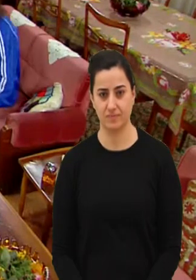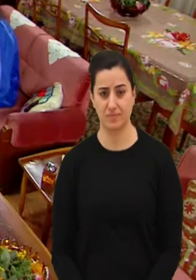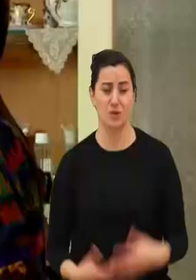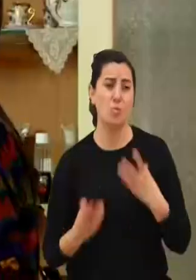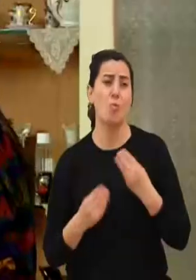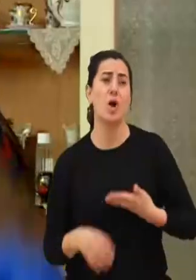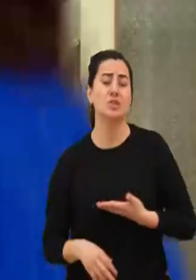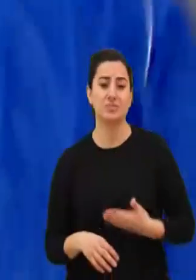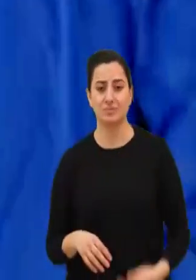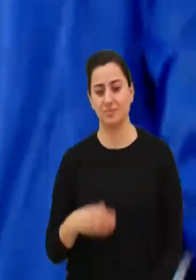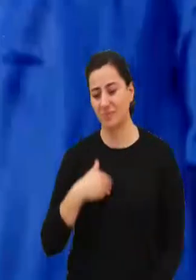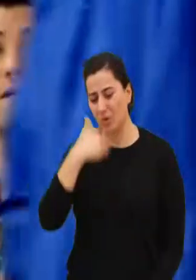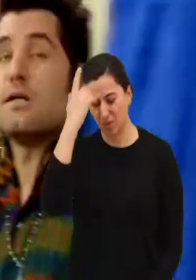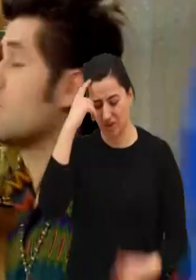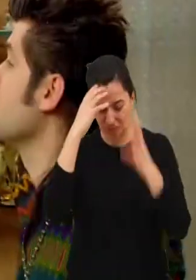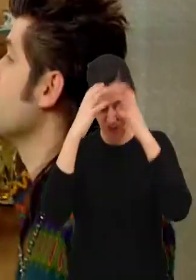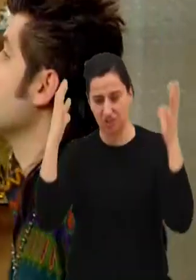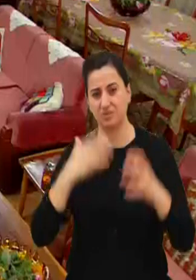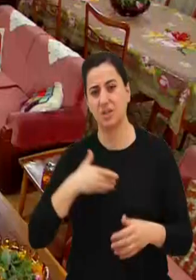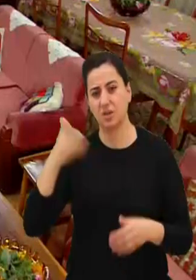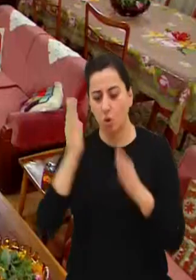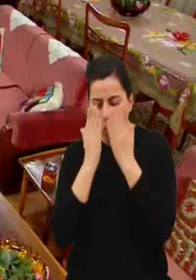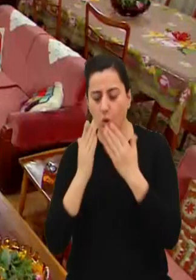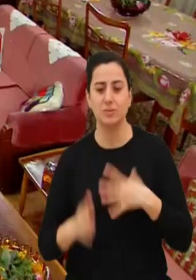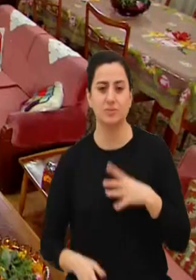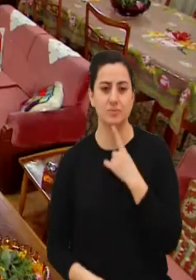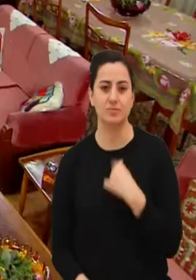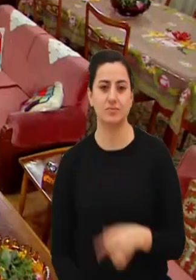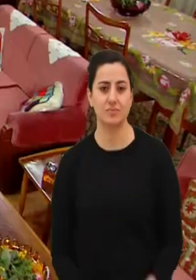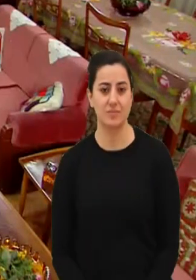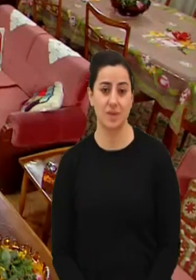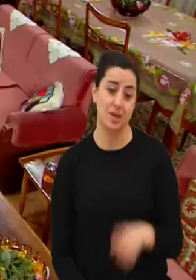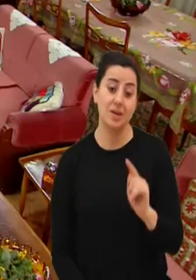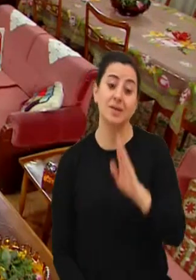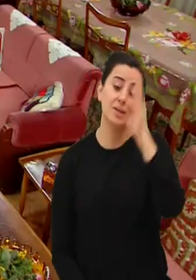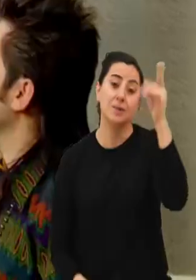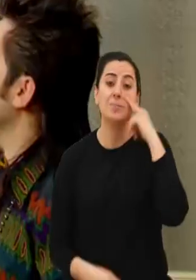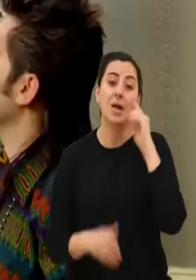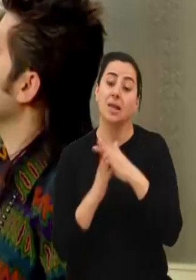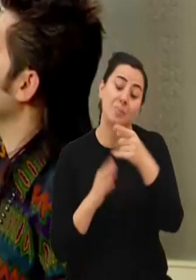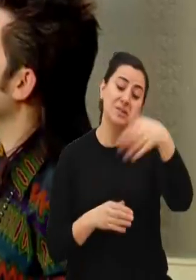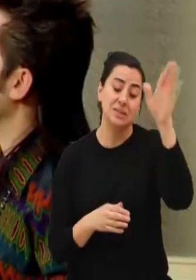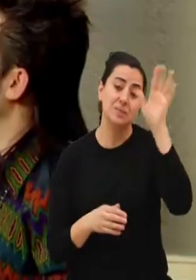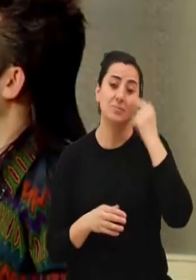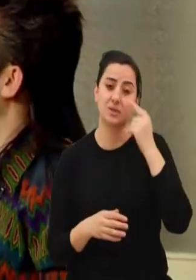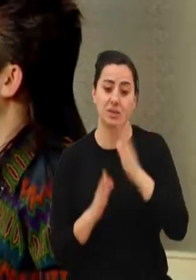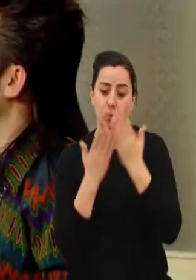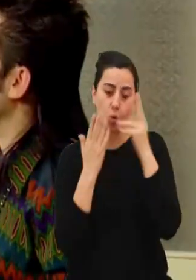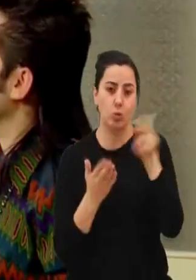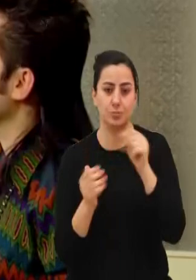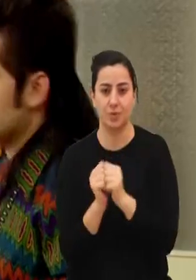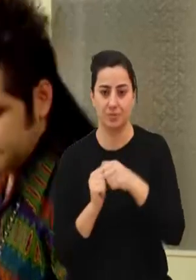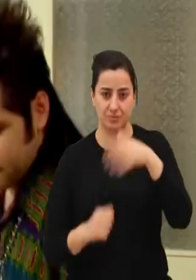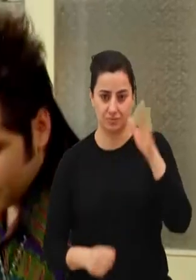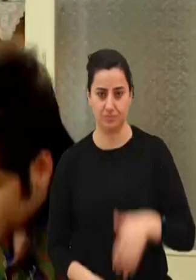Ya çok acıktım ama. Ben içerideyim. Kafam şişti ya. Bir çizgi roman okutmadınız ya. Hadi sen de git bak bakalım o kitapları da bak bakayım. Sen de git Çağatay'ın. Hadi kitap okuyun orada